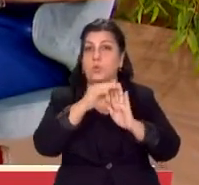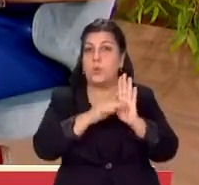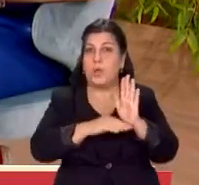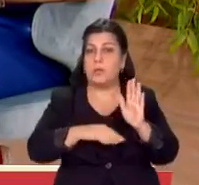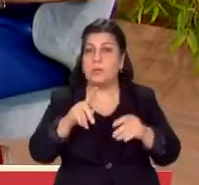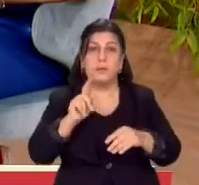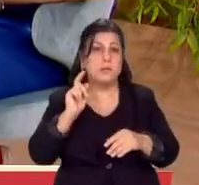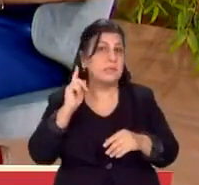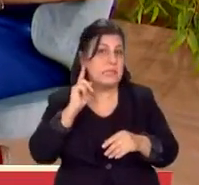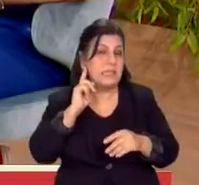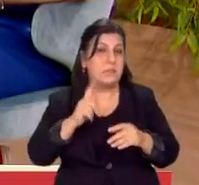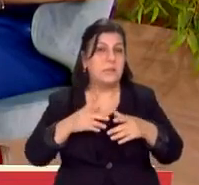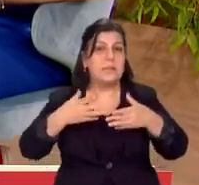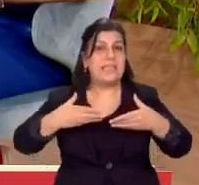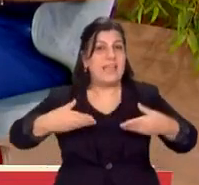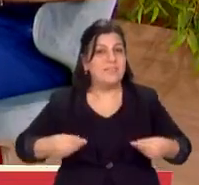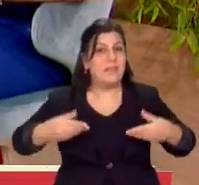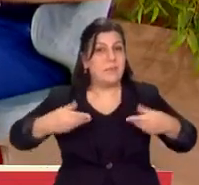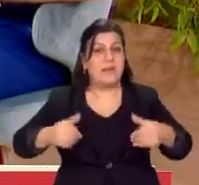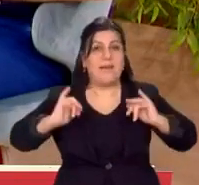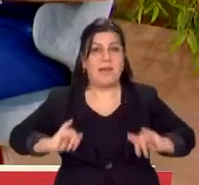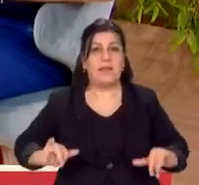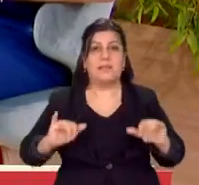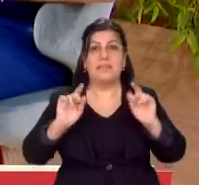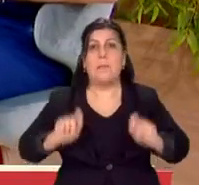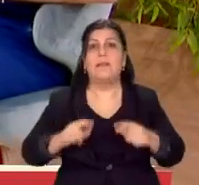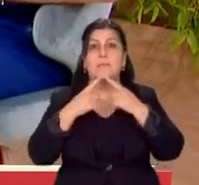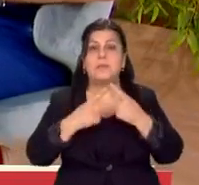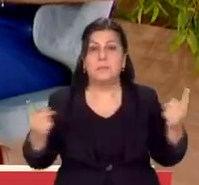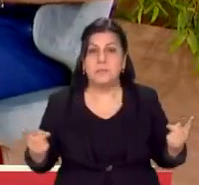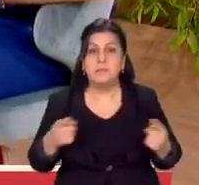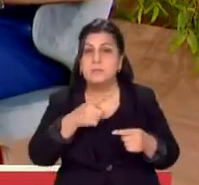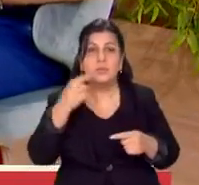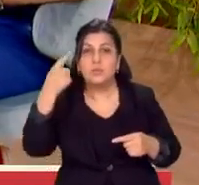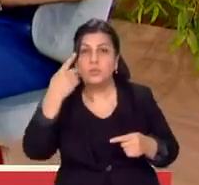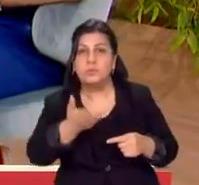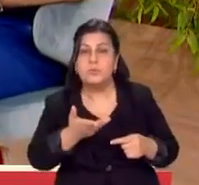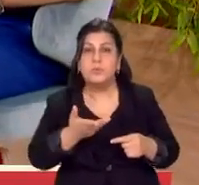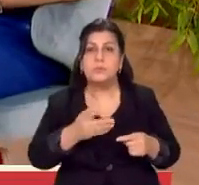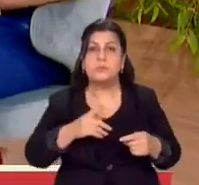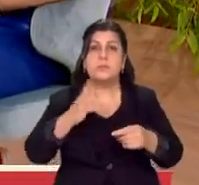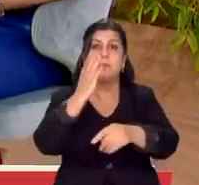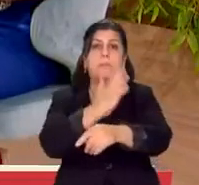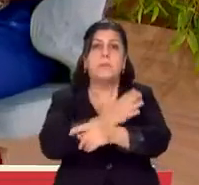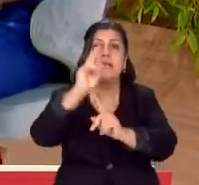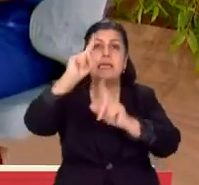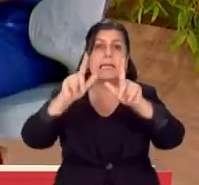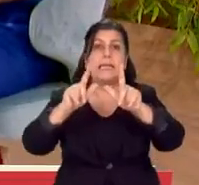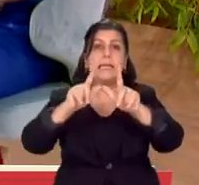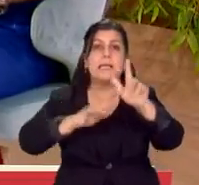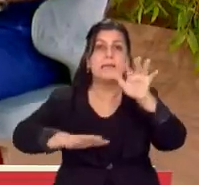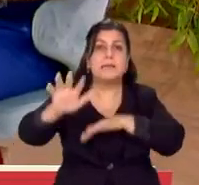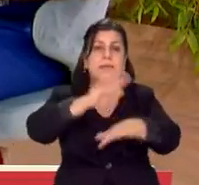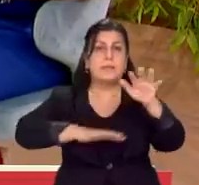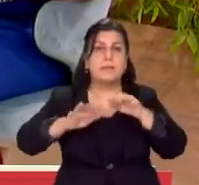aslında 14 günde bir gevşetme uygulayalım demişler Mesela bu Kural ortaya koyduğu eski şehirlerarası dolaşım yasak